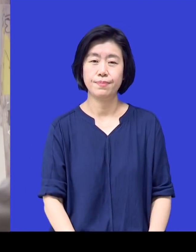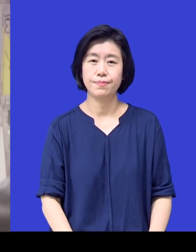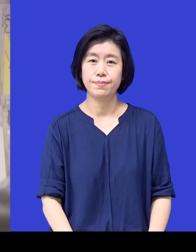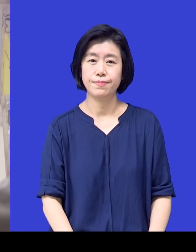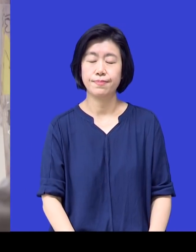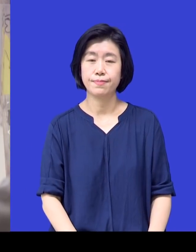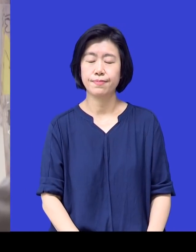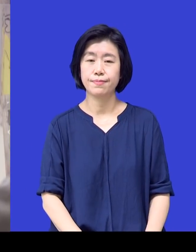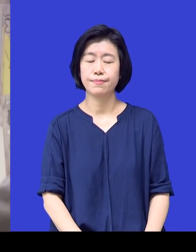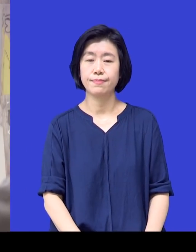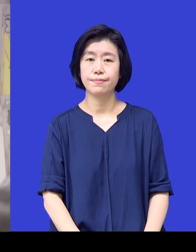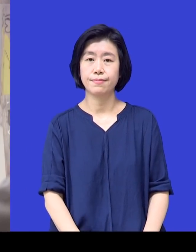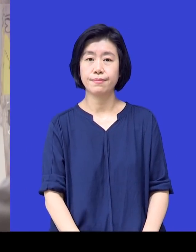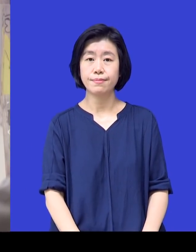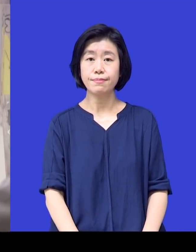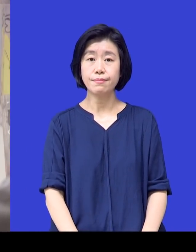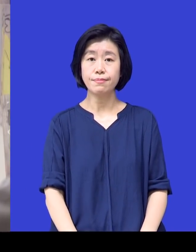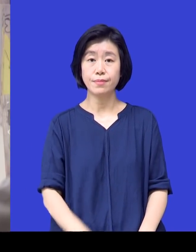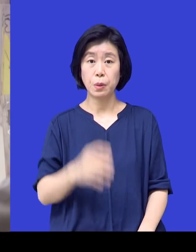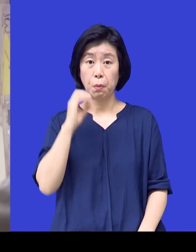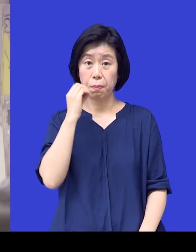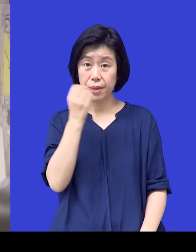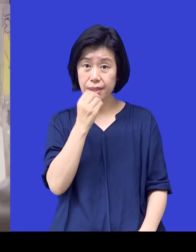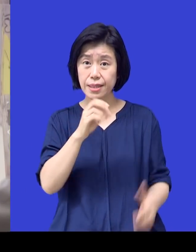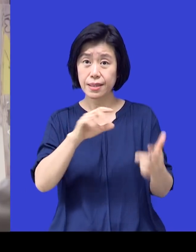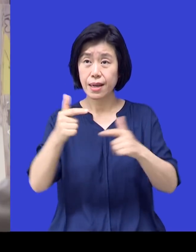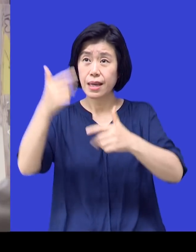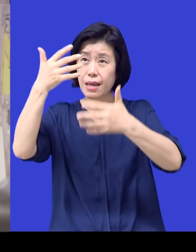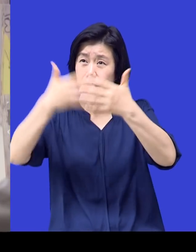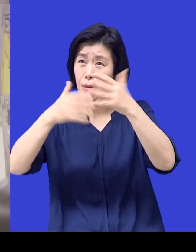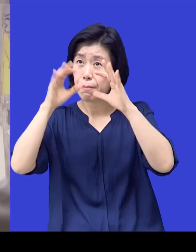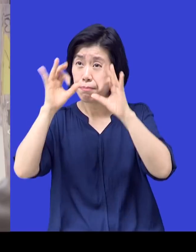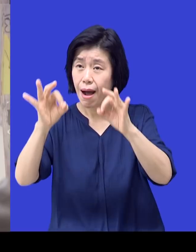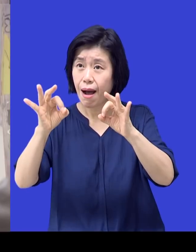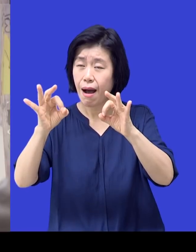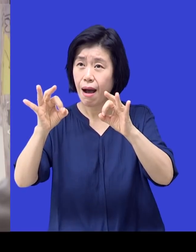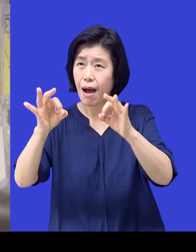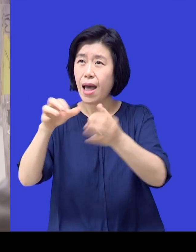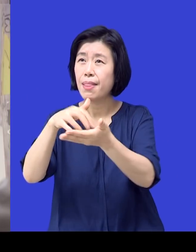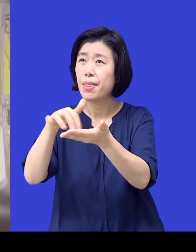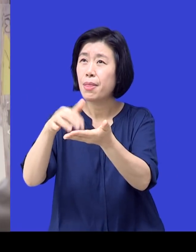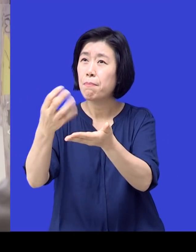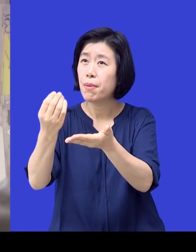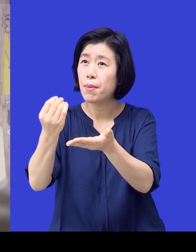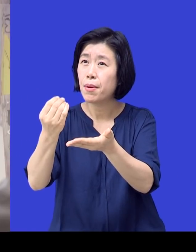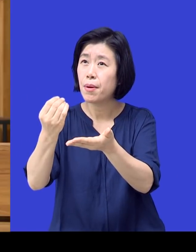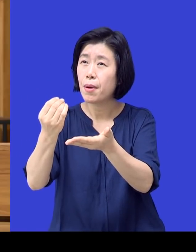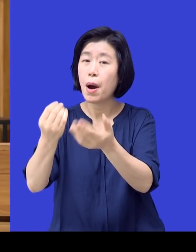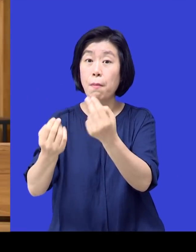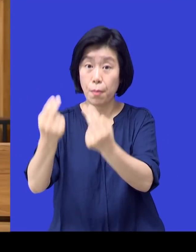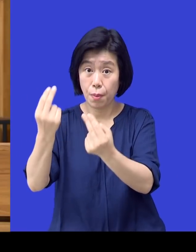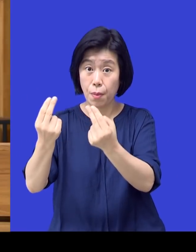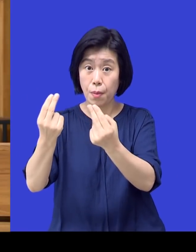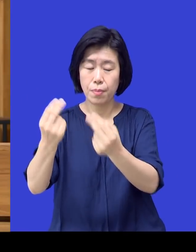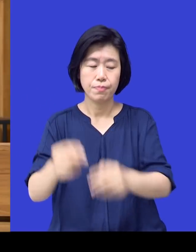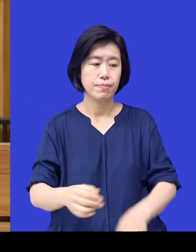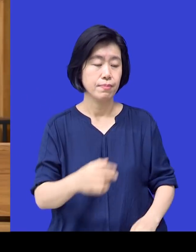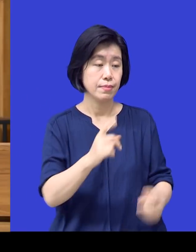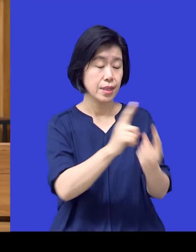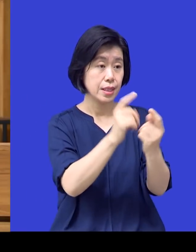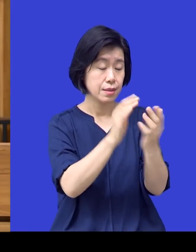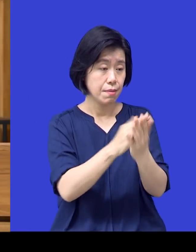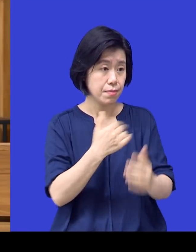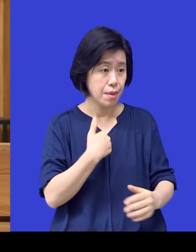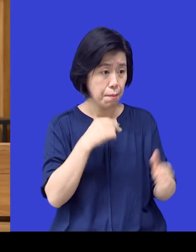근데 그 영상과 그 숫자가요, 딱 가면요, 이건 숫자와 영상이 아니라 그 하나예요. 그렇죠. 내 앞에서.